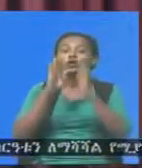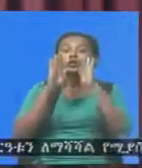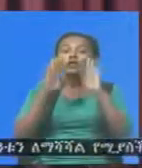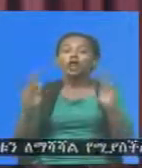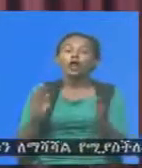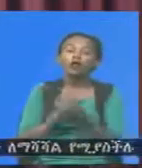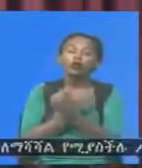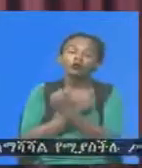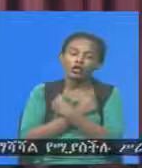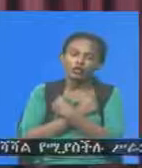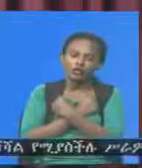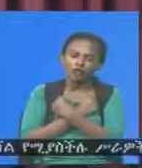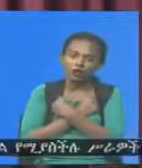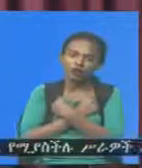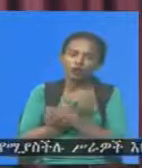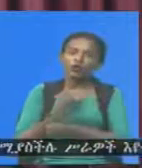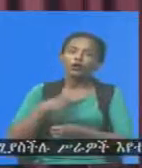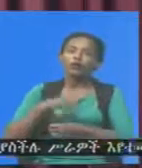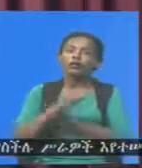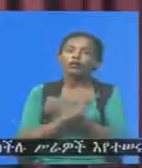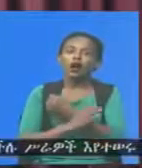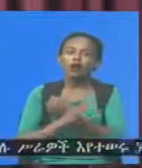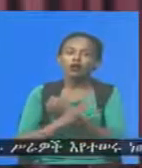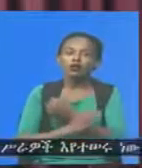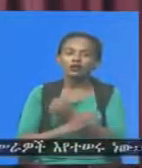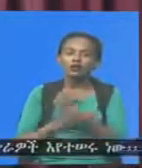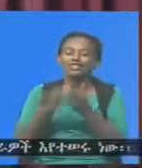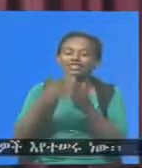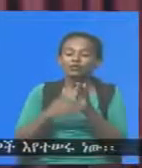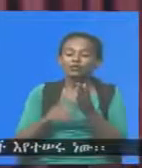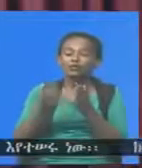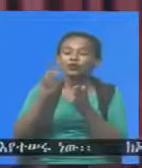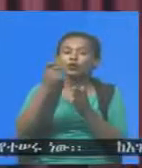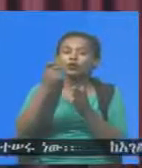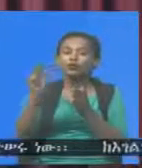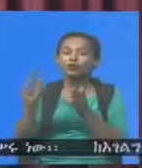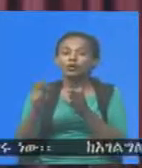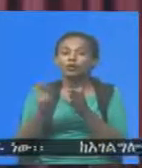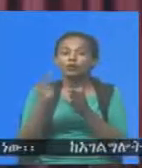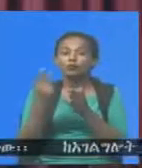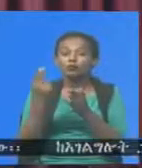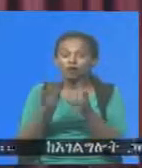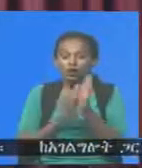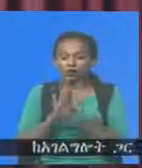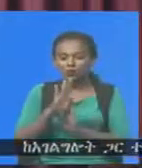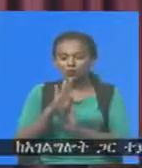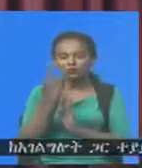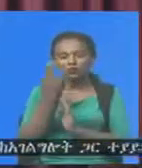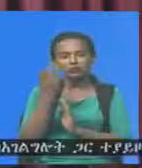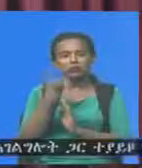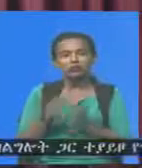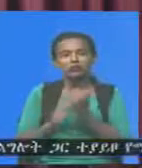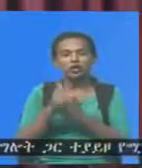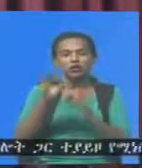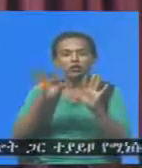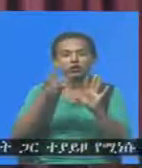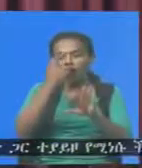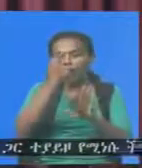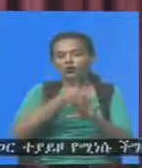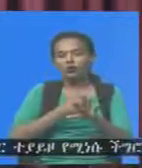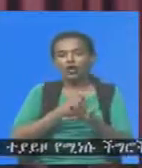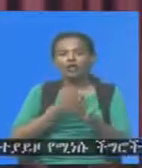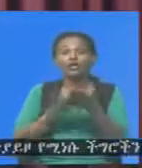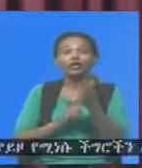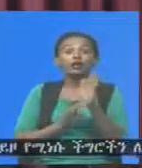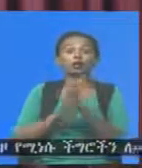ወዳድነታችሁ በእኛ ሀገር ድንበር በእኛ ሀገር ወደብ ብታለሙና አብረን ብንሰራ ጥቅም እንጂ ጉዳት የለውም ብለዋል፣ አምነውናል። ይሄን